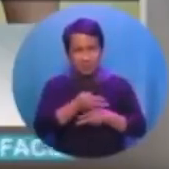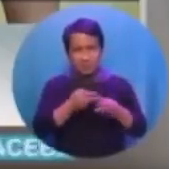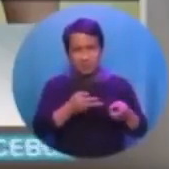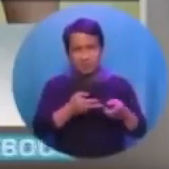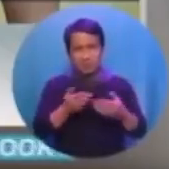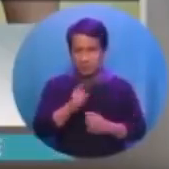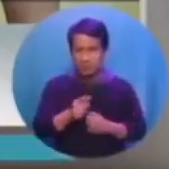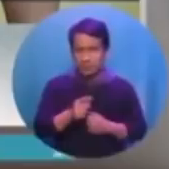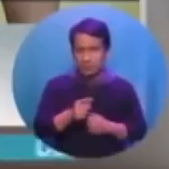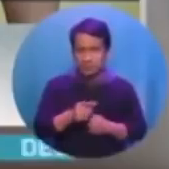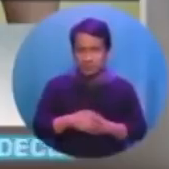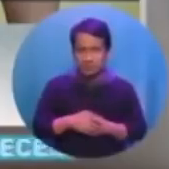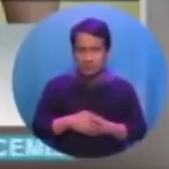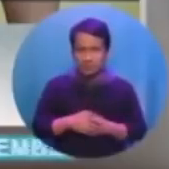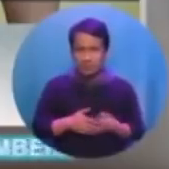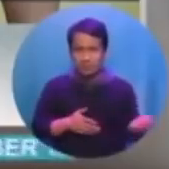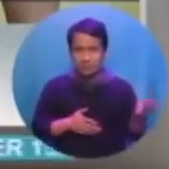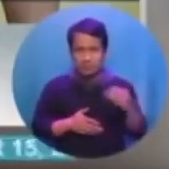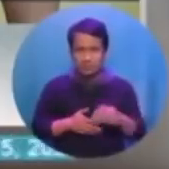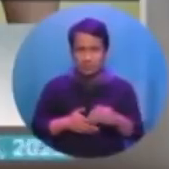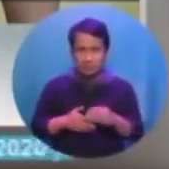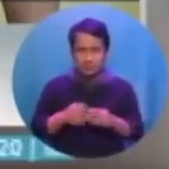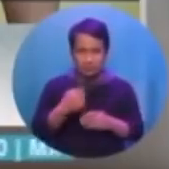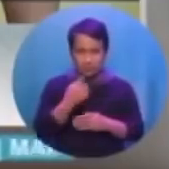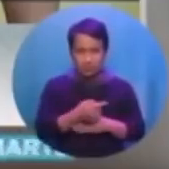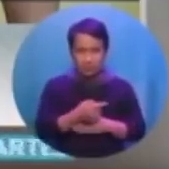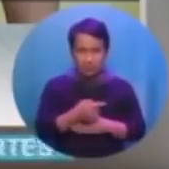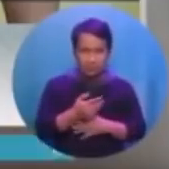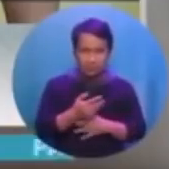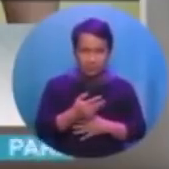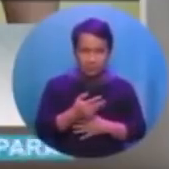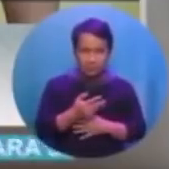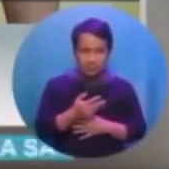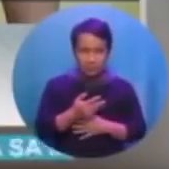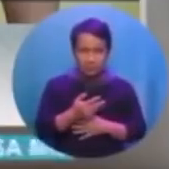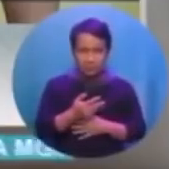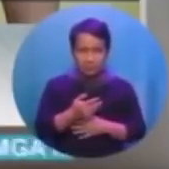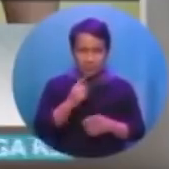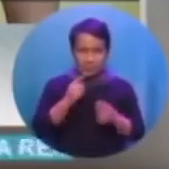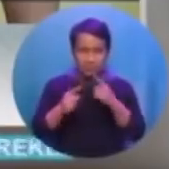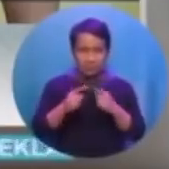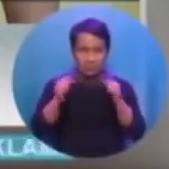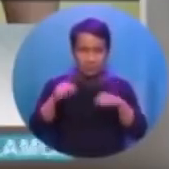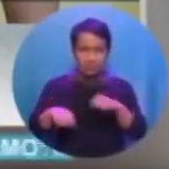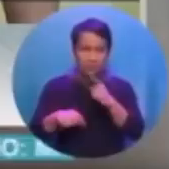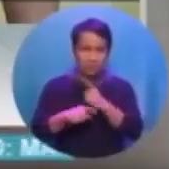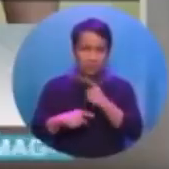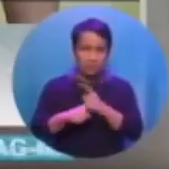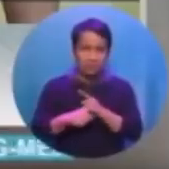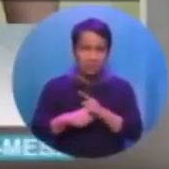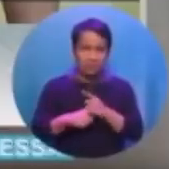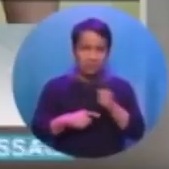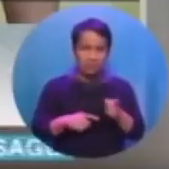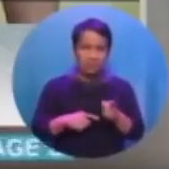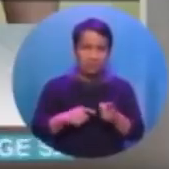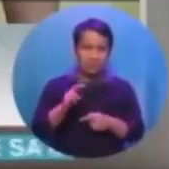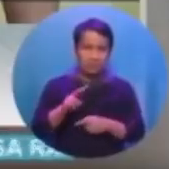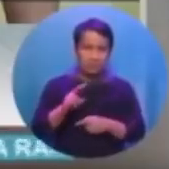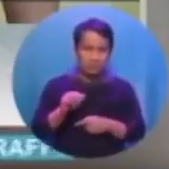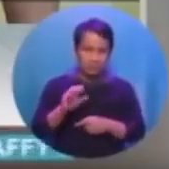nag-decide ka. Pero ano to? Sige, tatabihin ko ngayon ha. Ano, mag-usap tayo sa Bouncy. Anong sinabi ng Bouncy